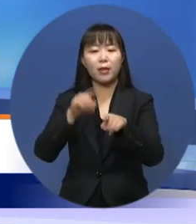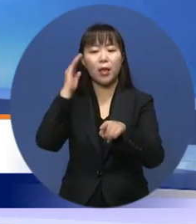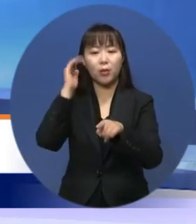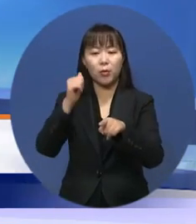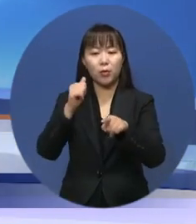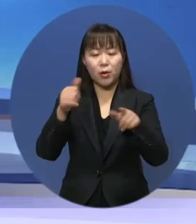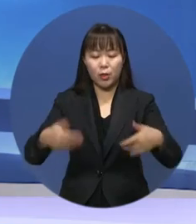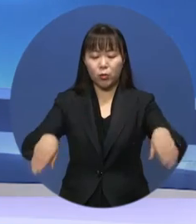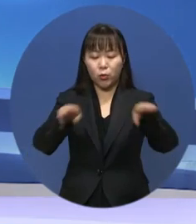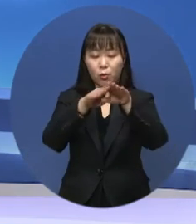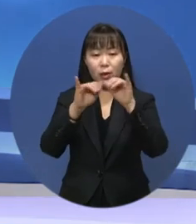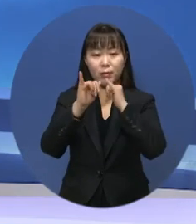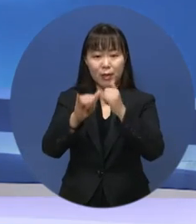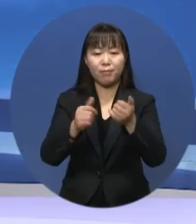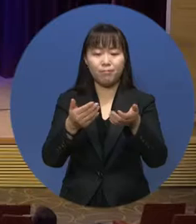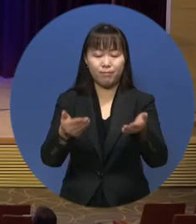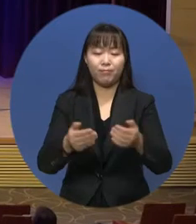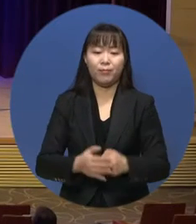표창을 수상했습니다.